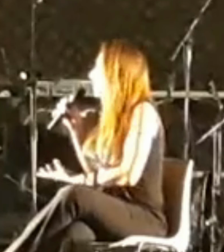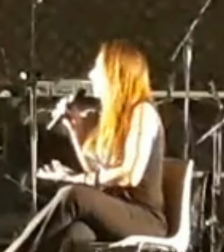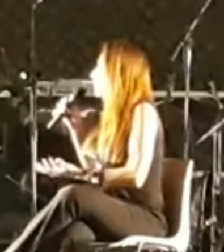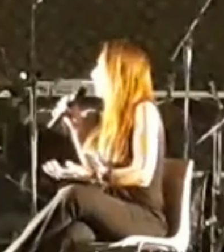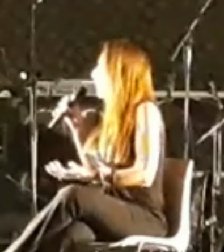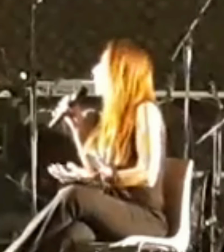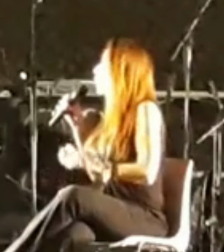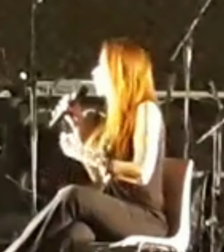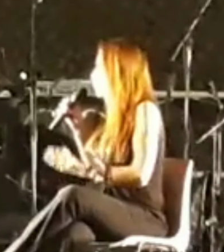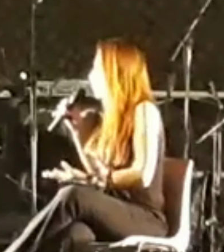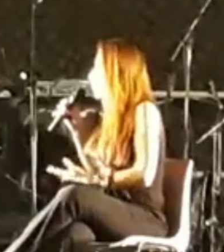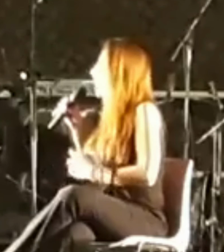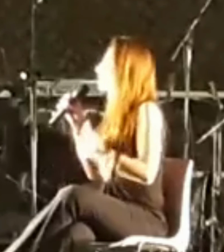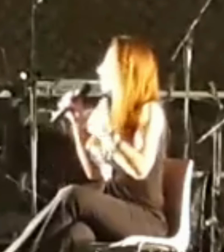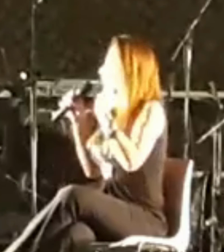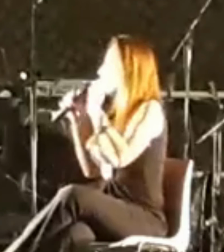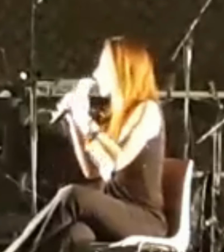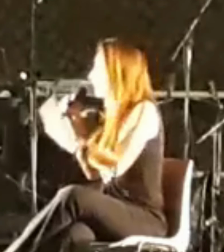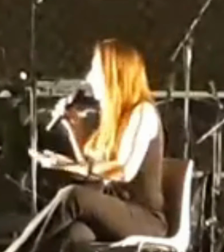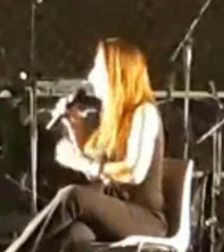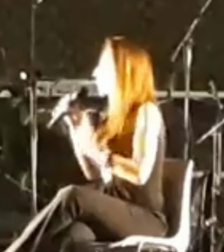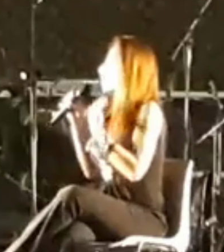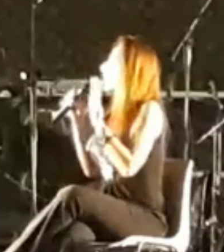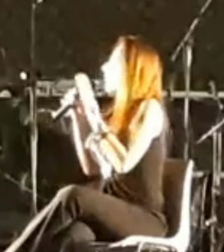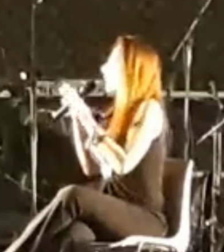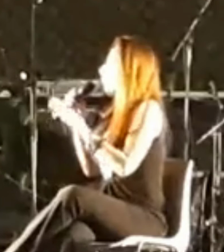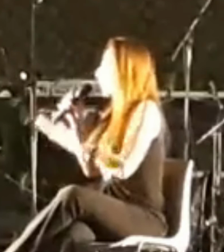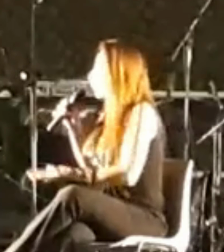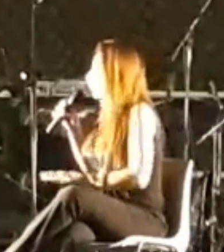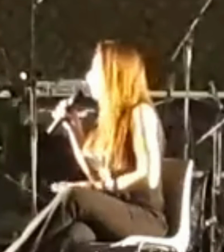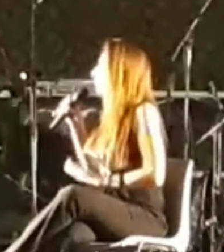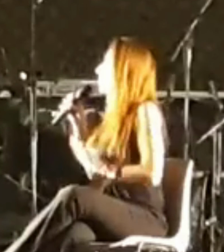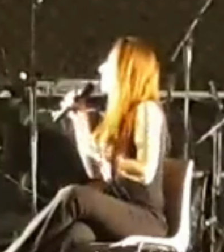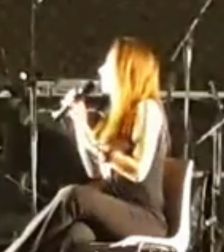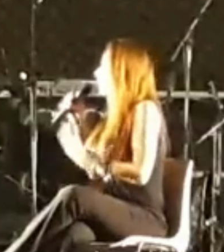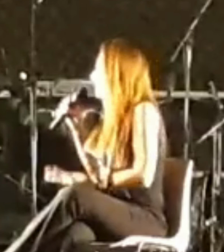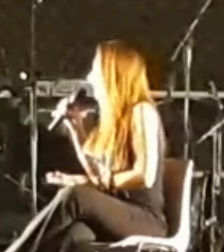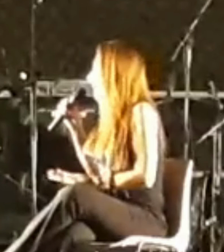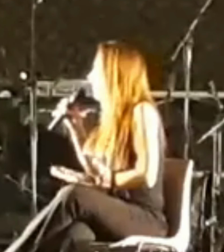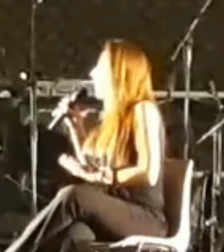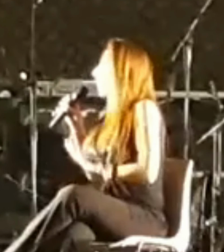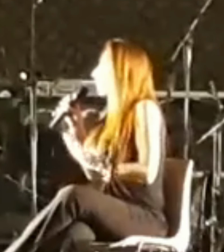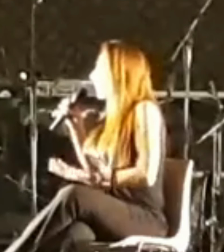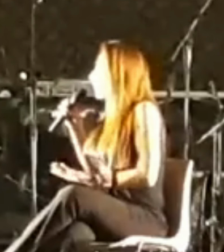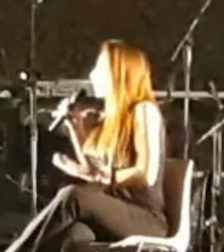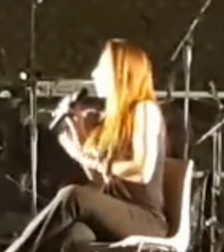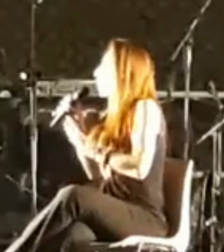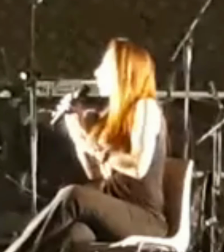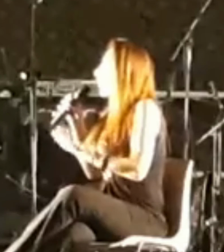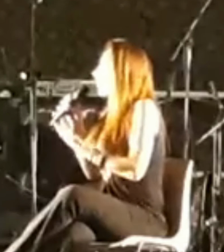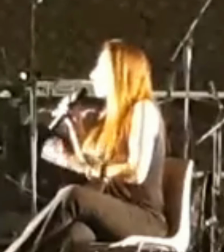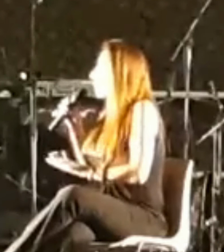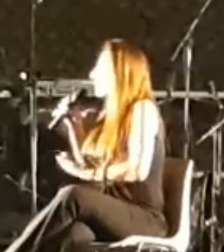te che lo fai ogni giorno attraverso le tue storie, attraverso le tue foto che metti su Instagram, attraverso